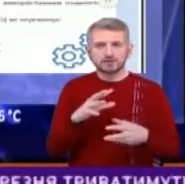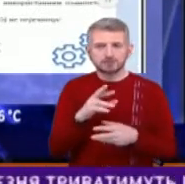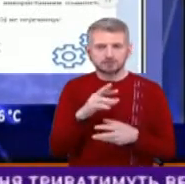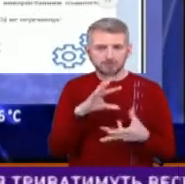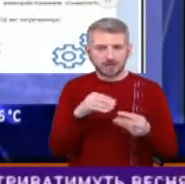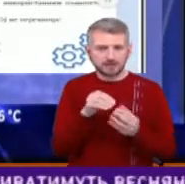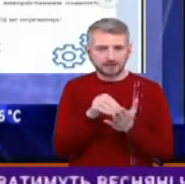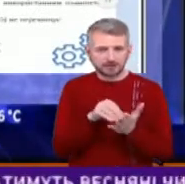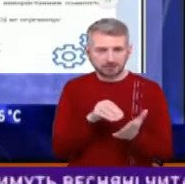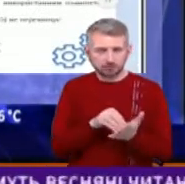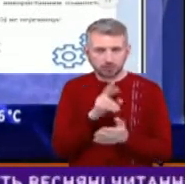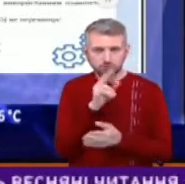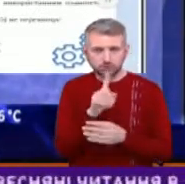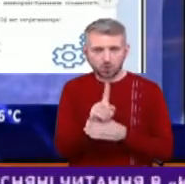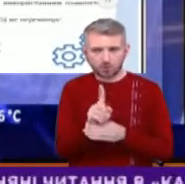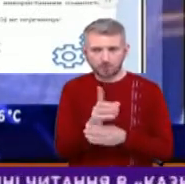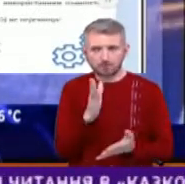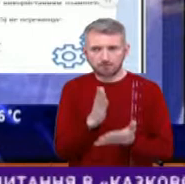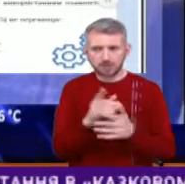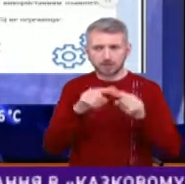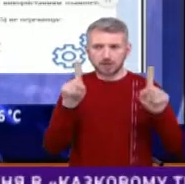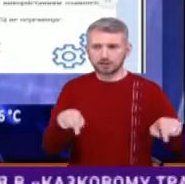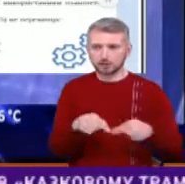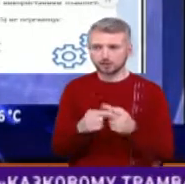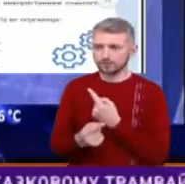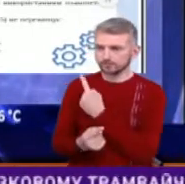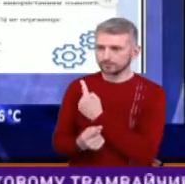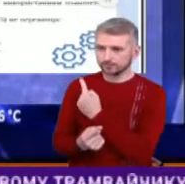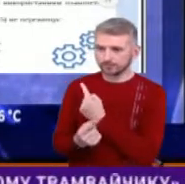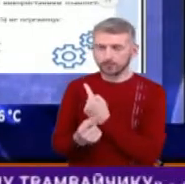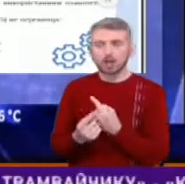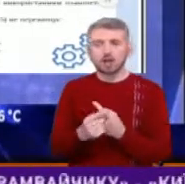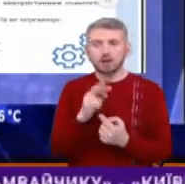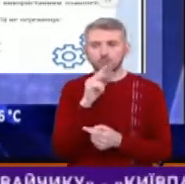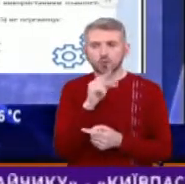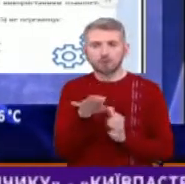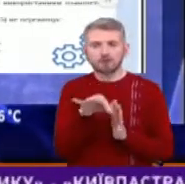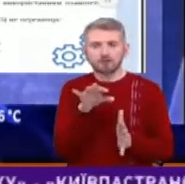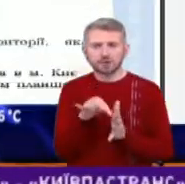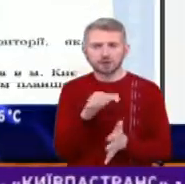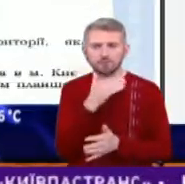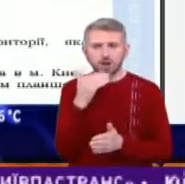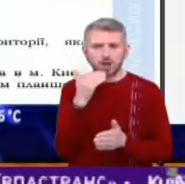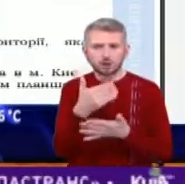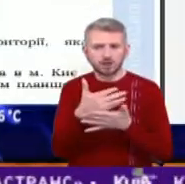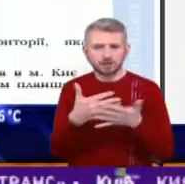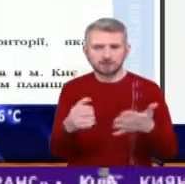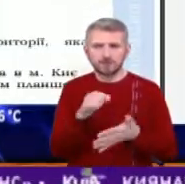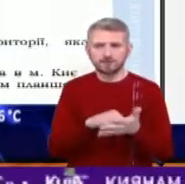похибка, от маєте на екранах зараз картинку з цим дослідженням, статистична похибка вибірки багаторівнева